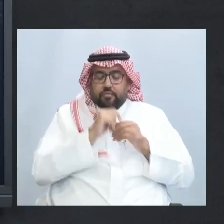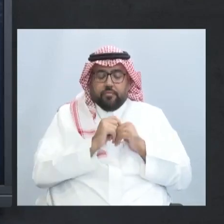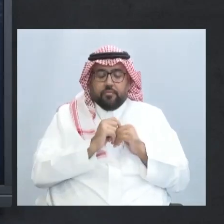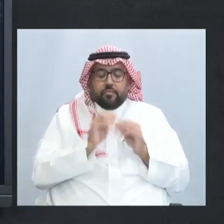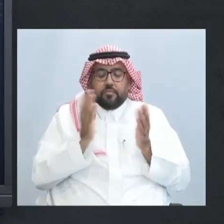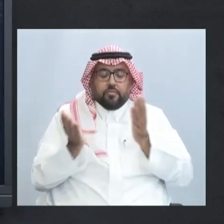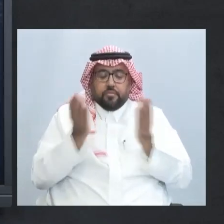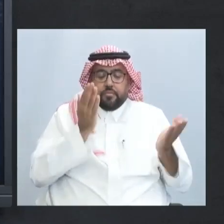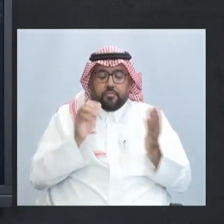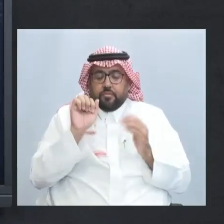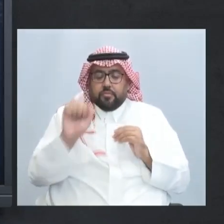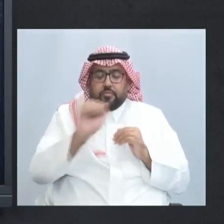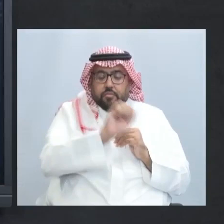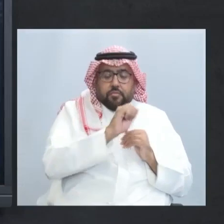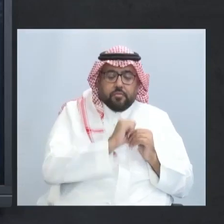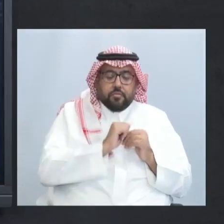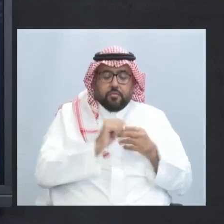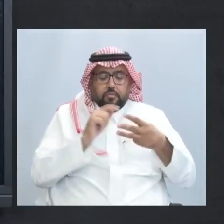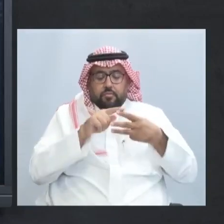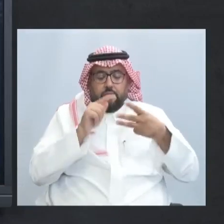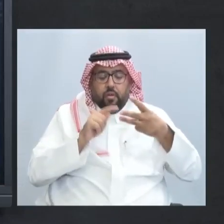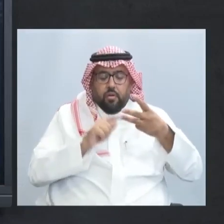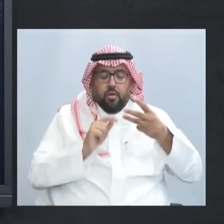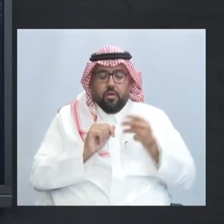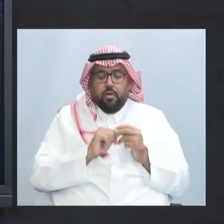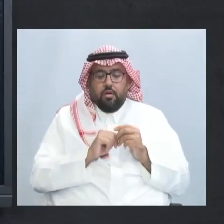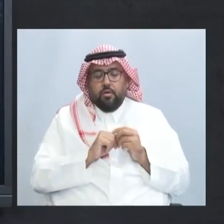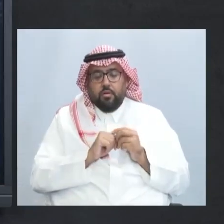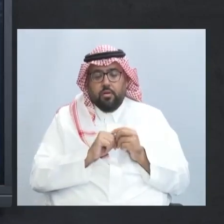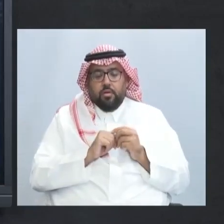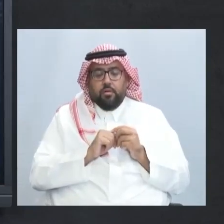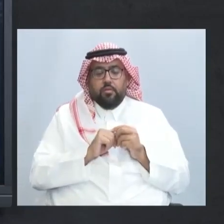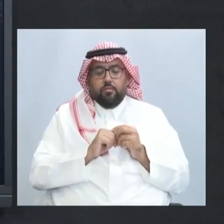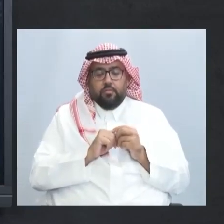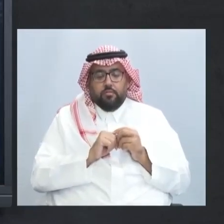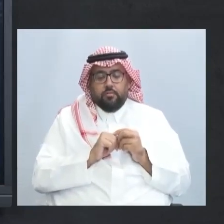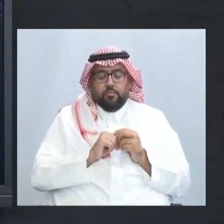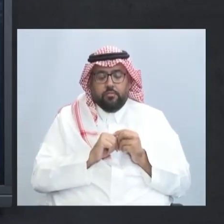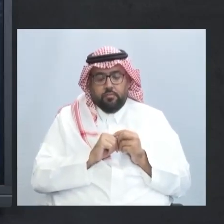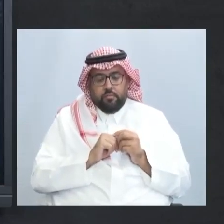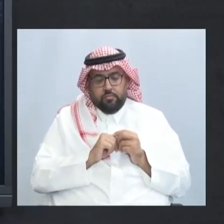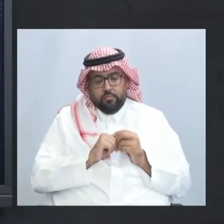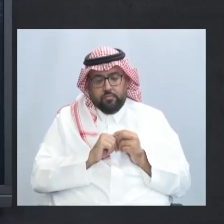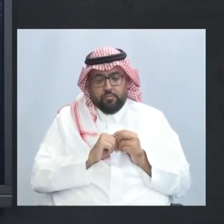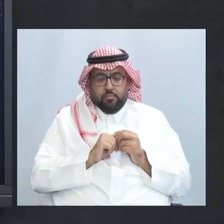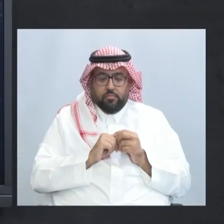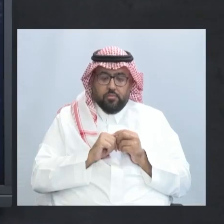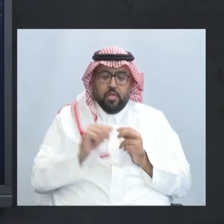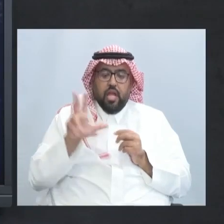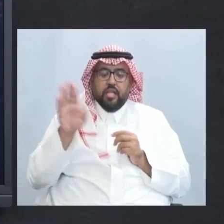تمييز او خاصيه تميز هذه الزواحف عن بقيه الزواحف في نفس الطائفه